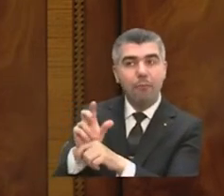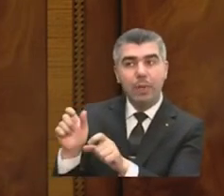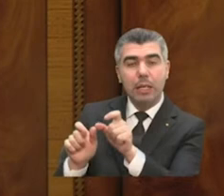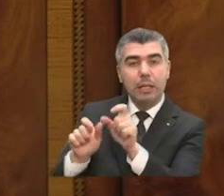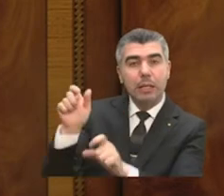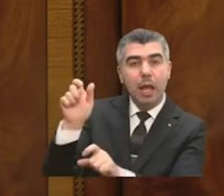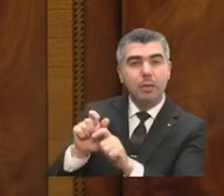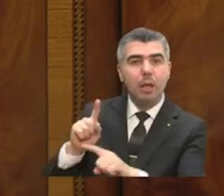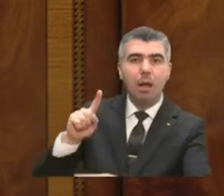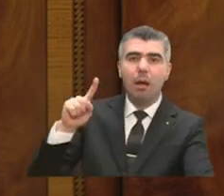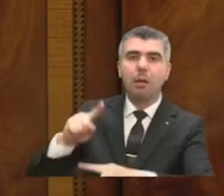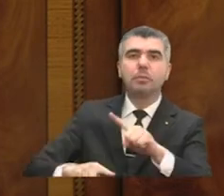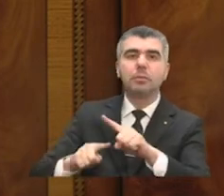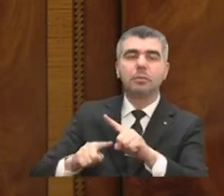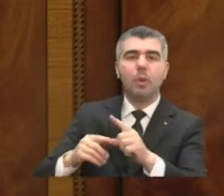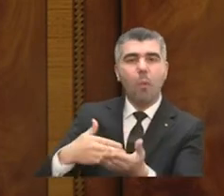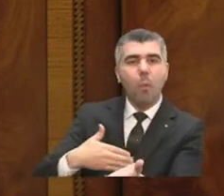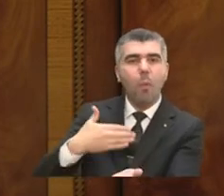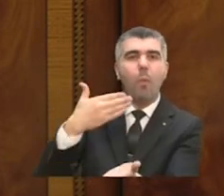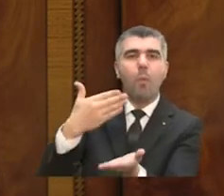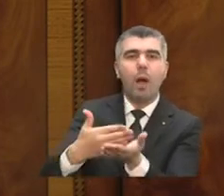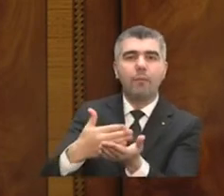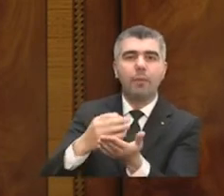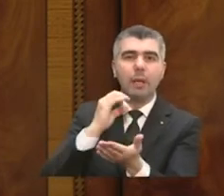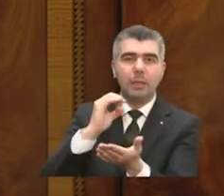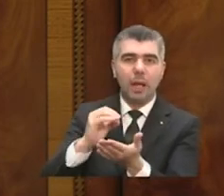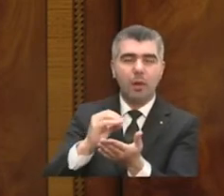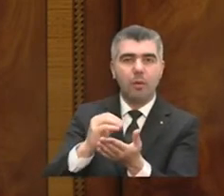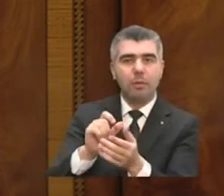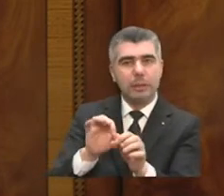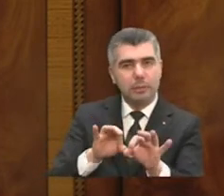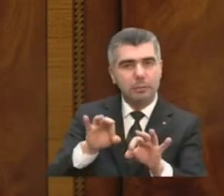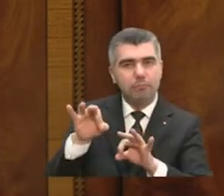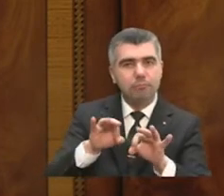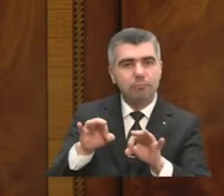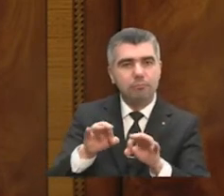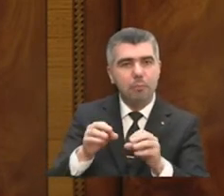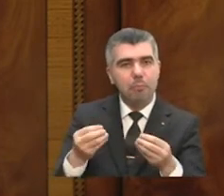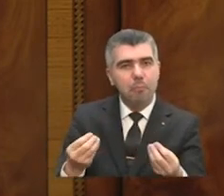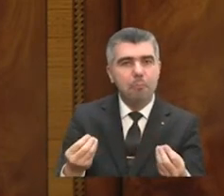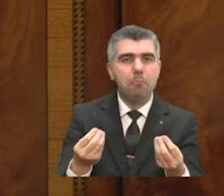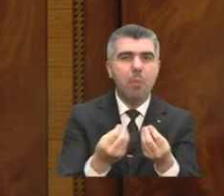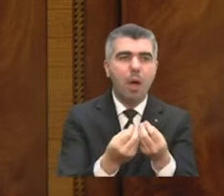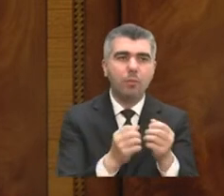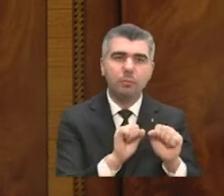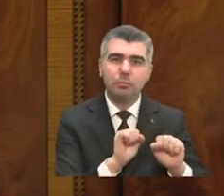les frontières des pays européens de l'immigration